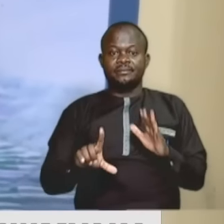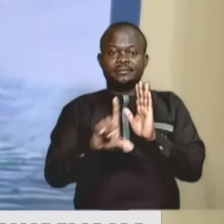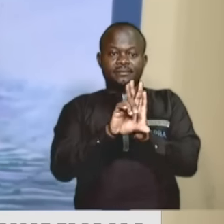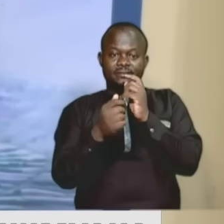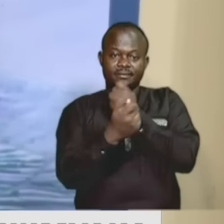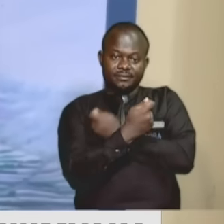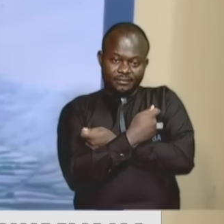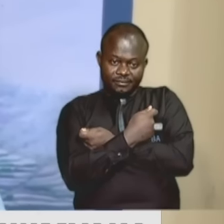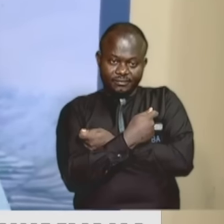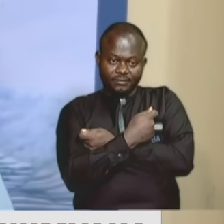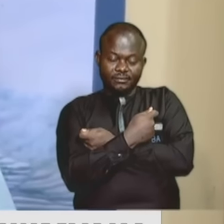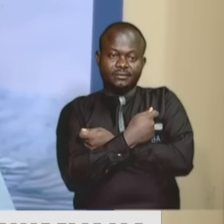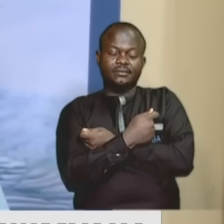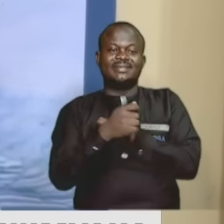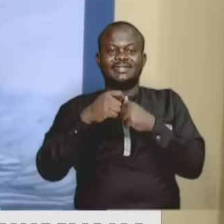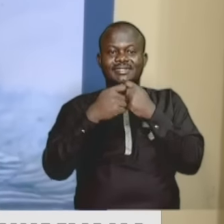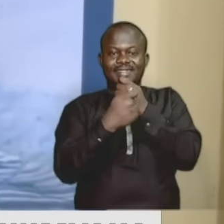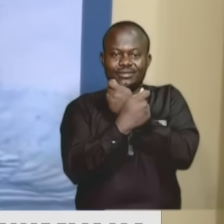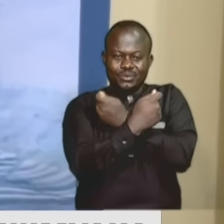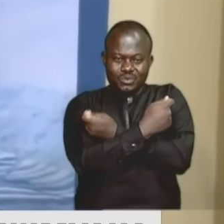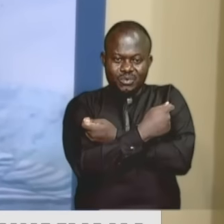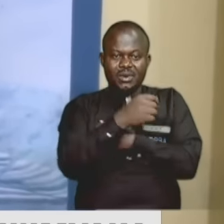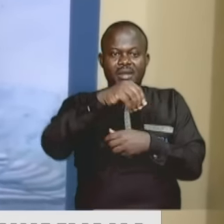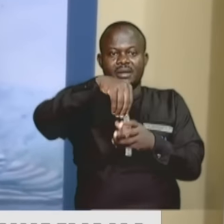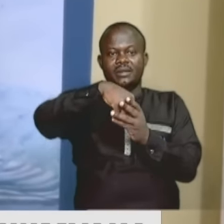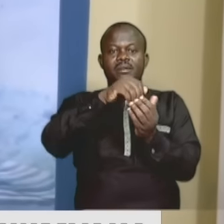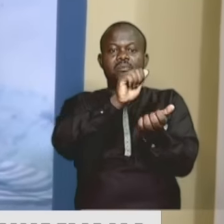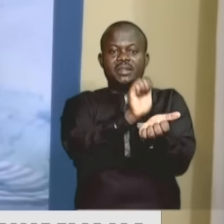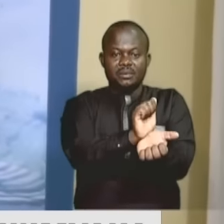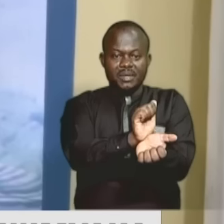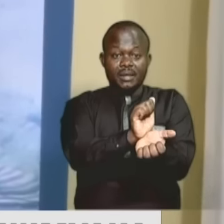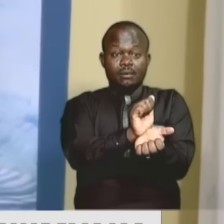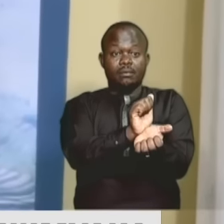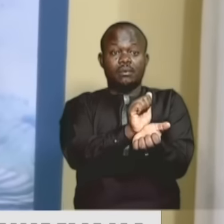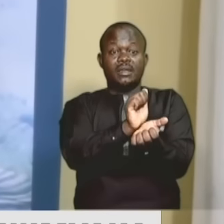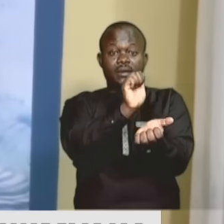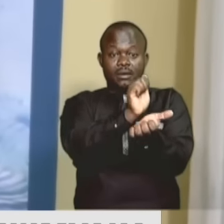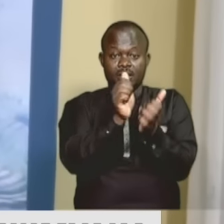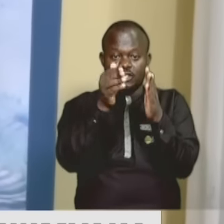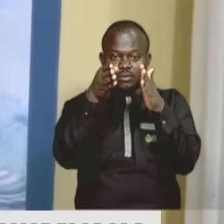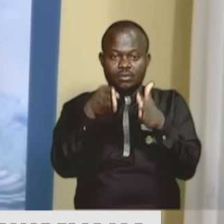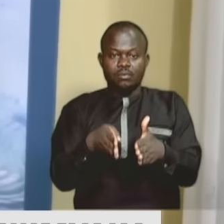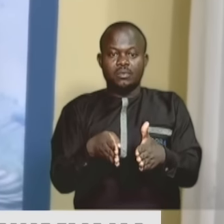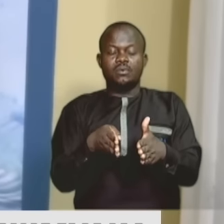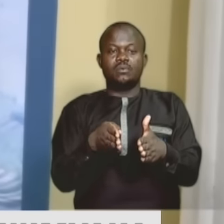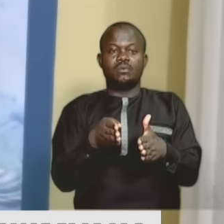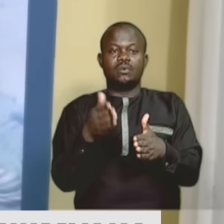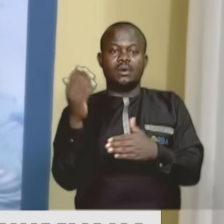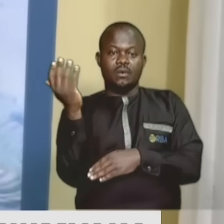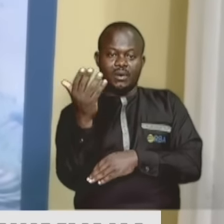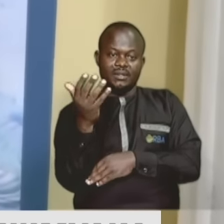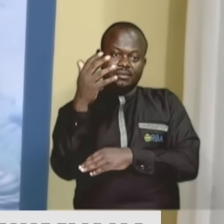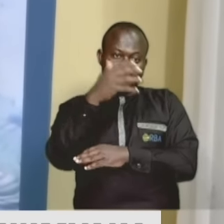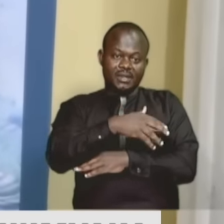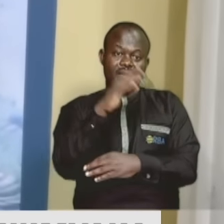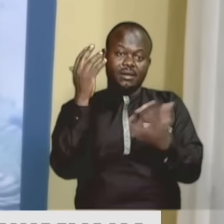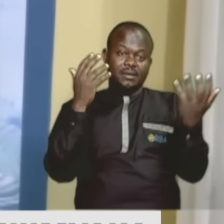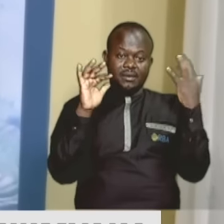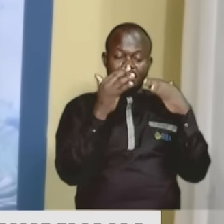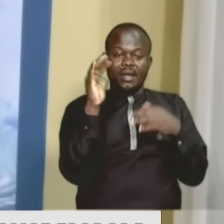ryaravuguruwe rivugururwa ririmo ibihano bihanishwa umuntu watemye amashyamba